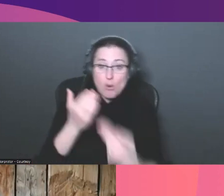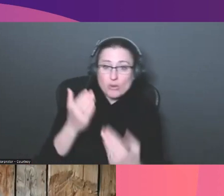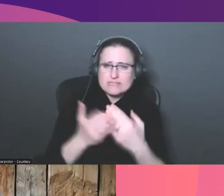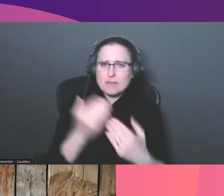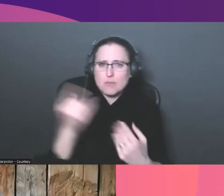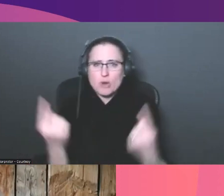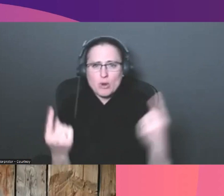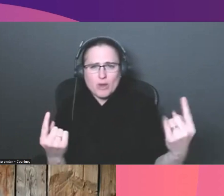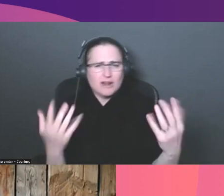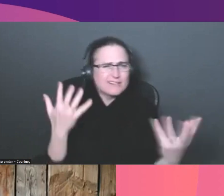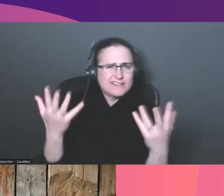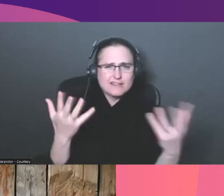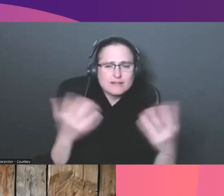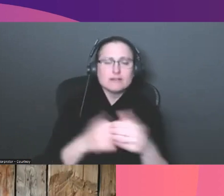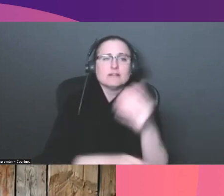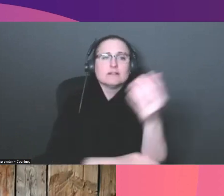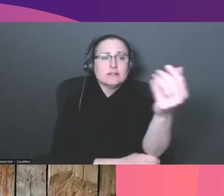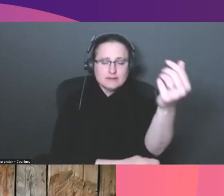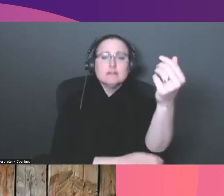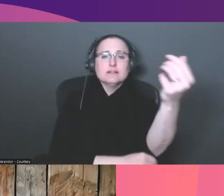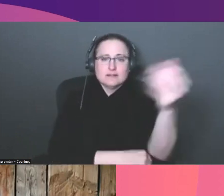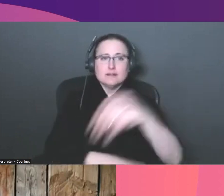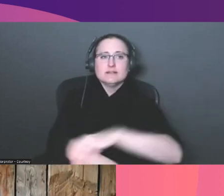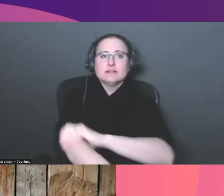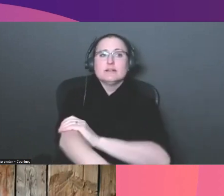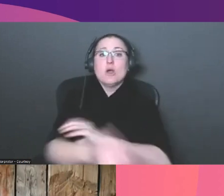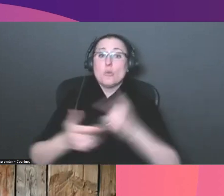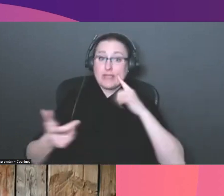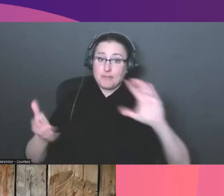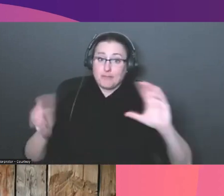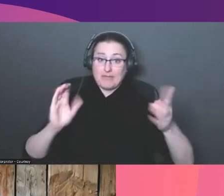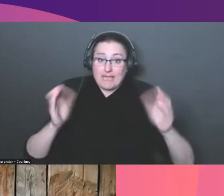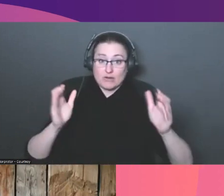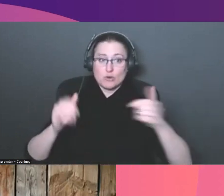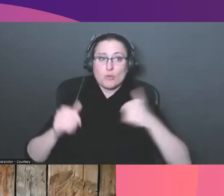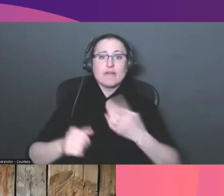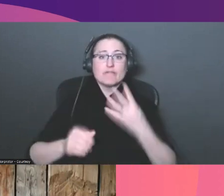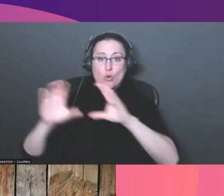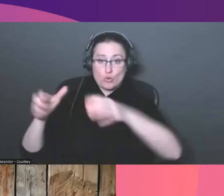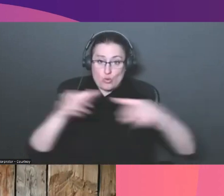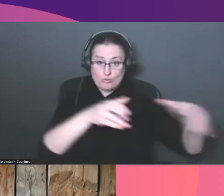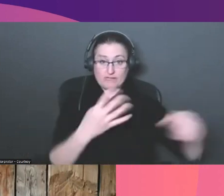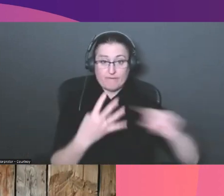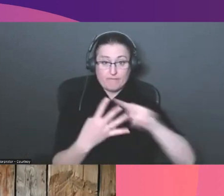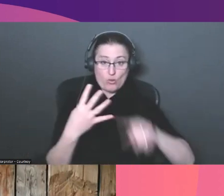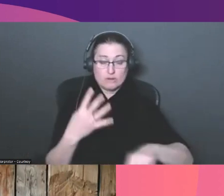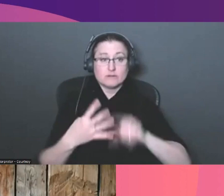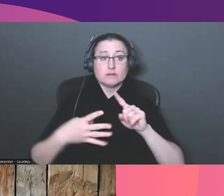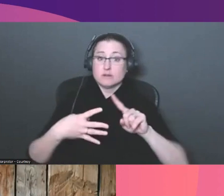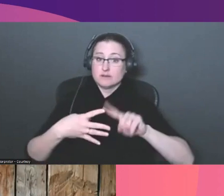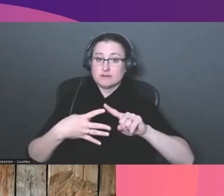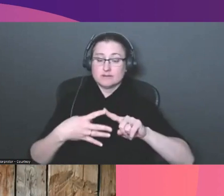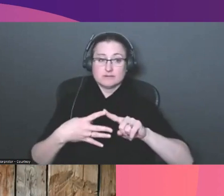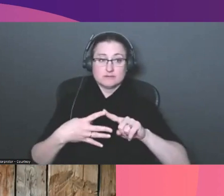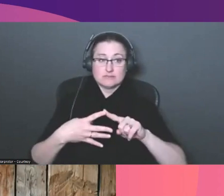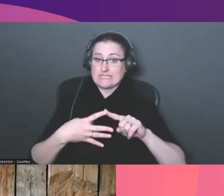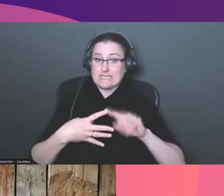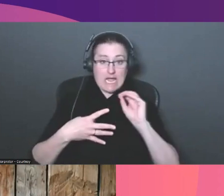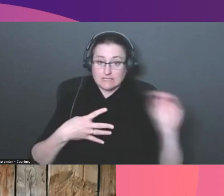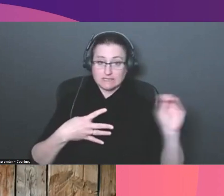sommes partie d'une catégorie ou de l'autre ou des deux. Oui, lorsque nous avons fait la comparaison, nous étions penchés sur 4